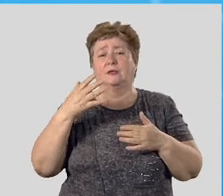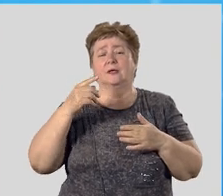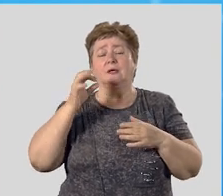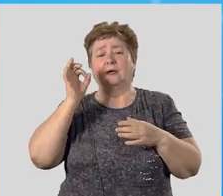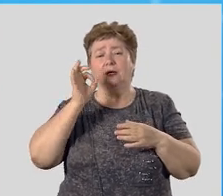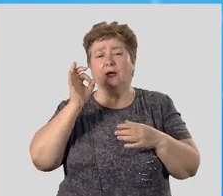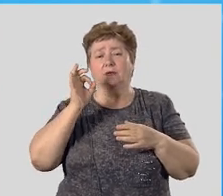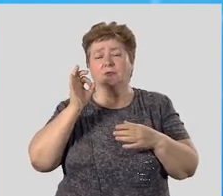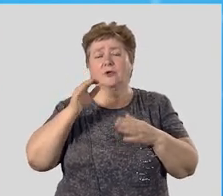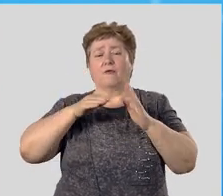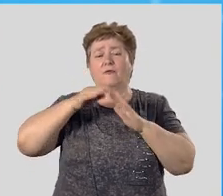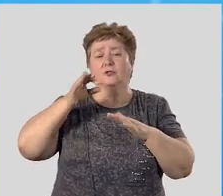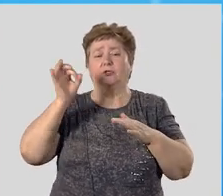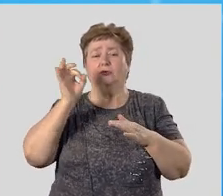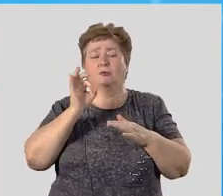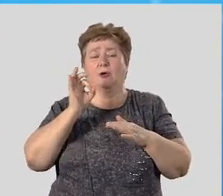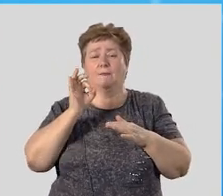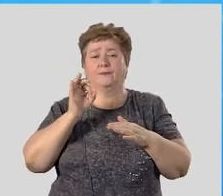«25 градусов выше нуля».